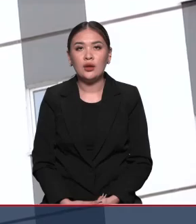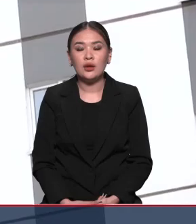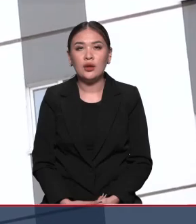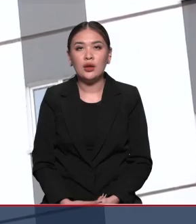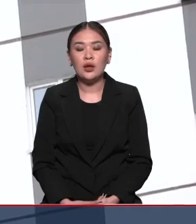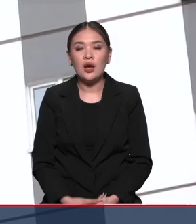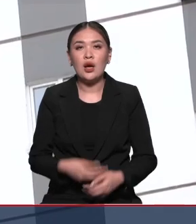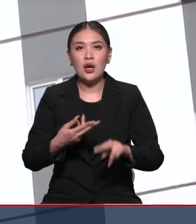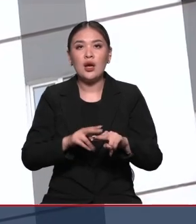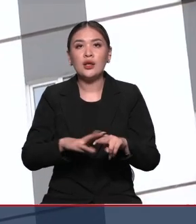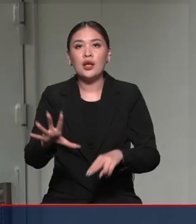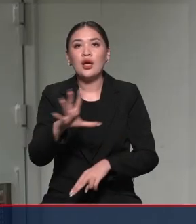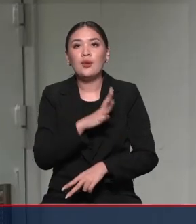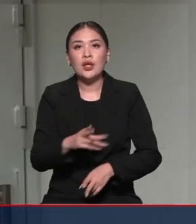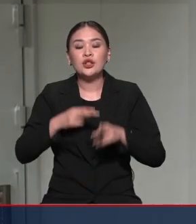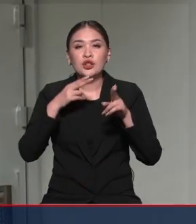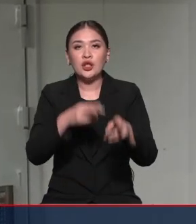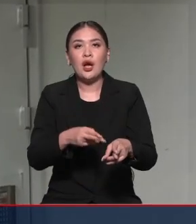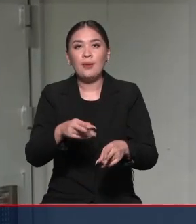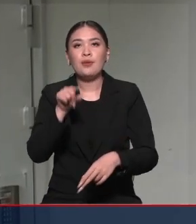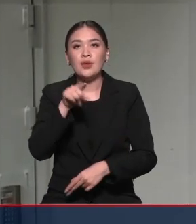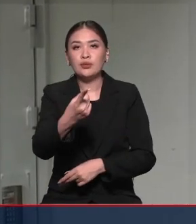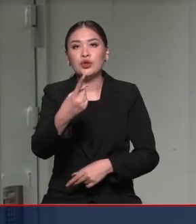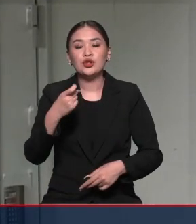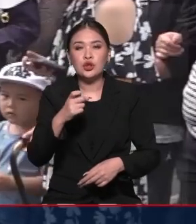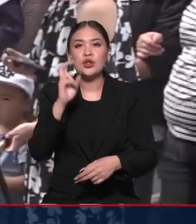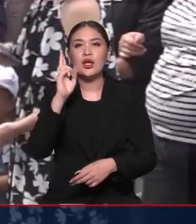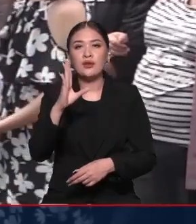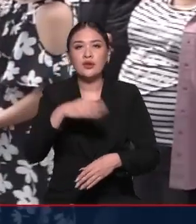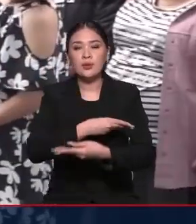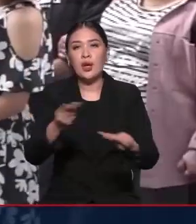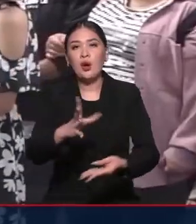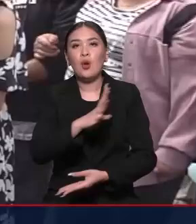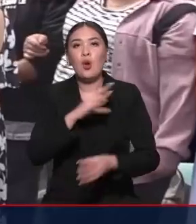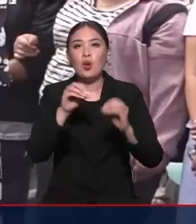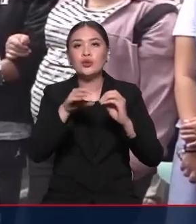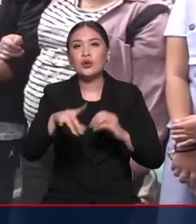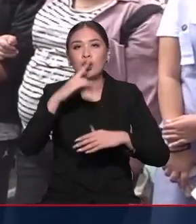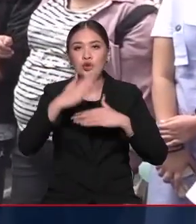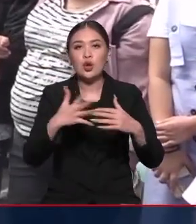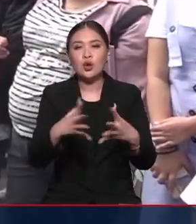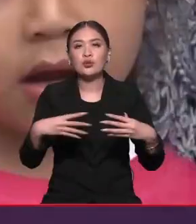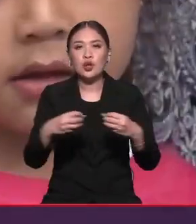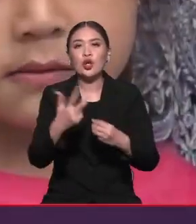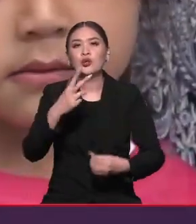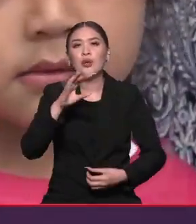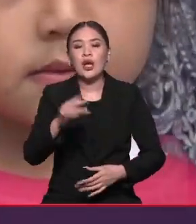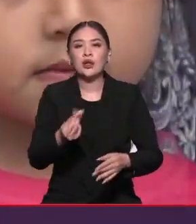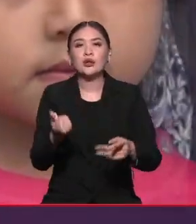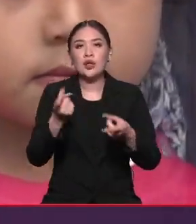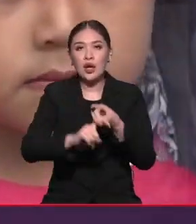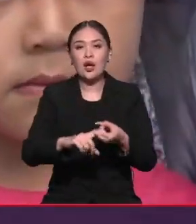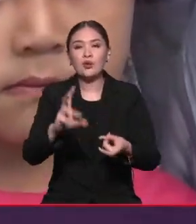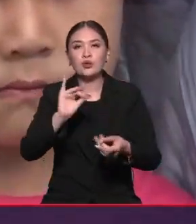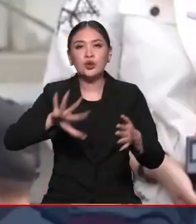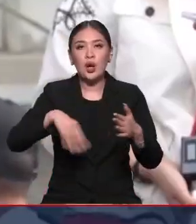Қала іргесіндегі саяжай тұрғындарына бүгінге дейін 1103 пәтер берілді. 10 мыңға жуық отбасы 3 миллиард теңге көлемінде бір реттік